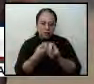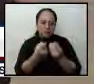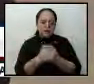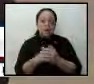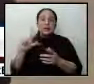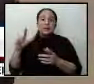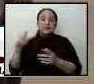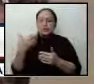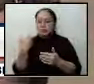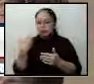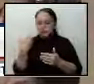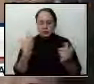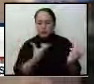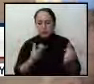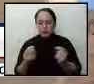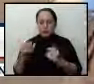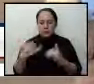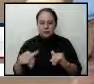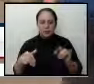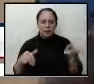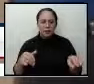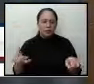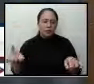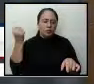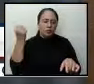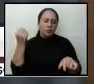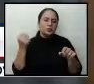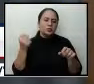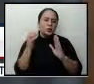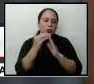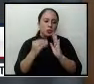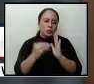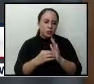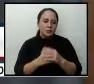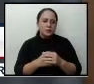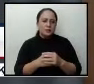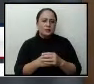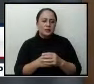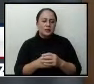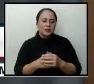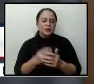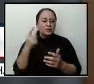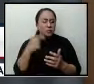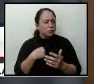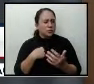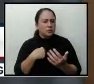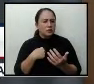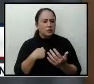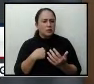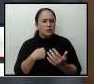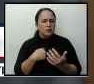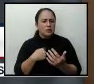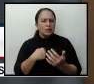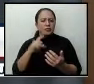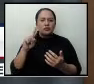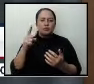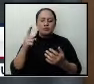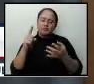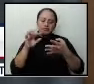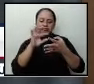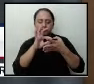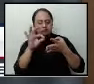nagpapatupad, nananatili dito ang kanilang mga existing ordinances. Sa aking palagay, mga first or second week of June, susunod